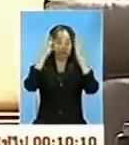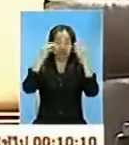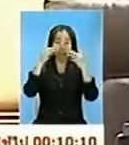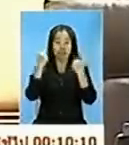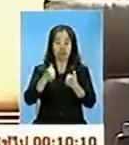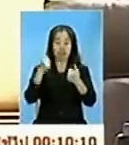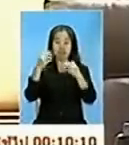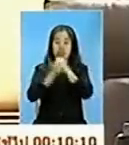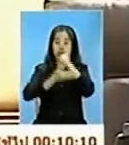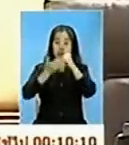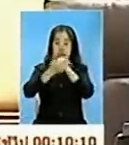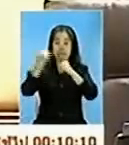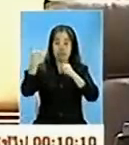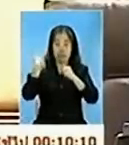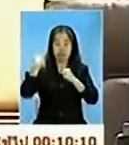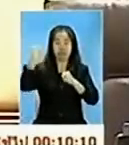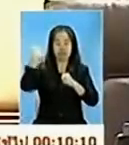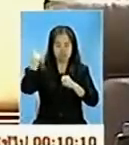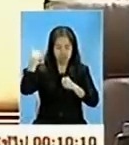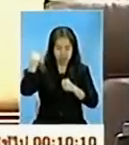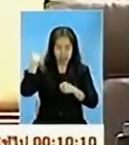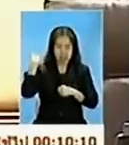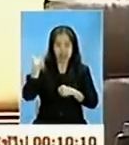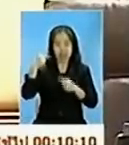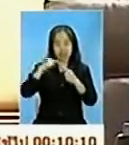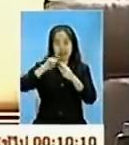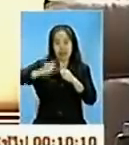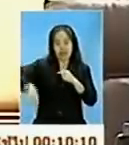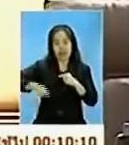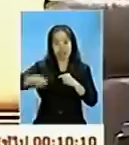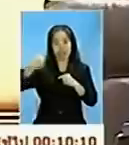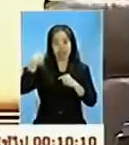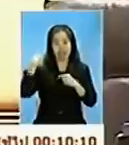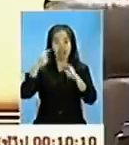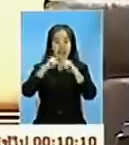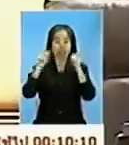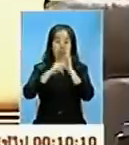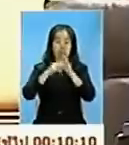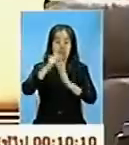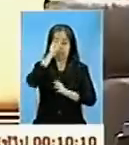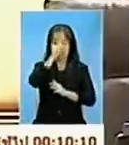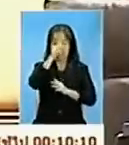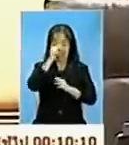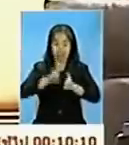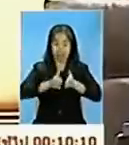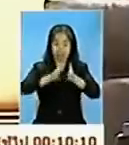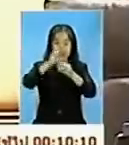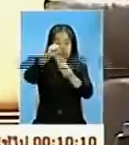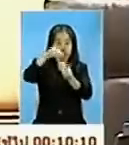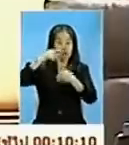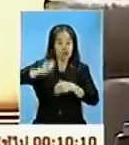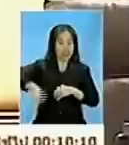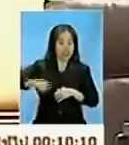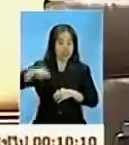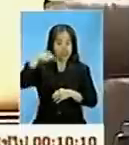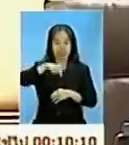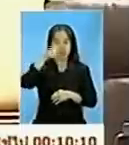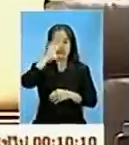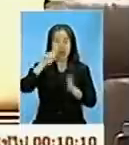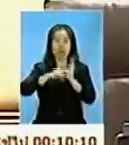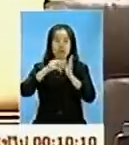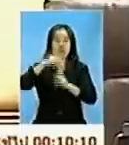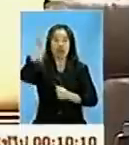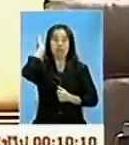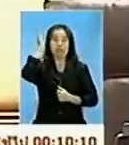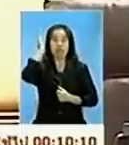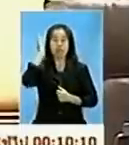พติดเข้ามามีไหมทางเขมรก็อาจจะมีแต่ไม่ใช่เส้นทางหลักอย่างที่คุณชูวิทย์อภิปรายเอามันไม่รับ